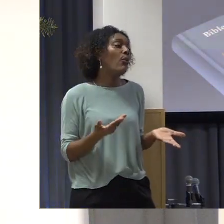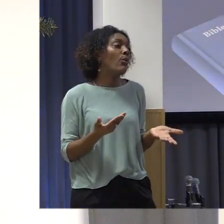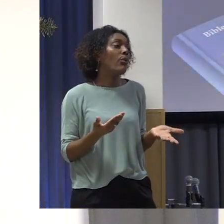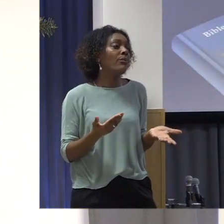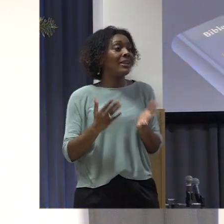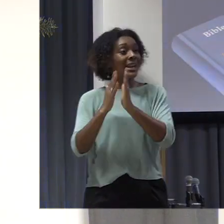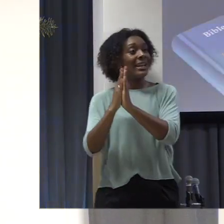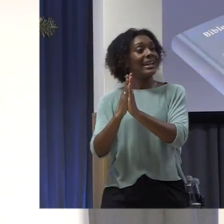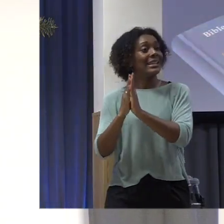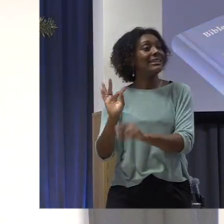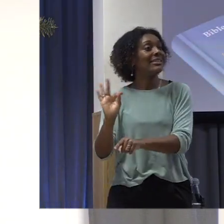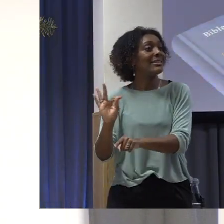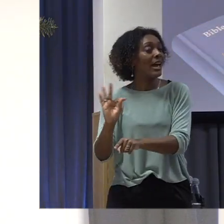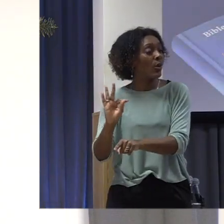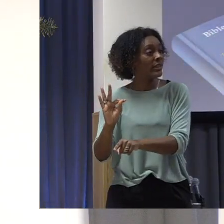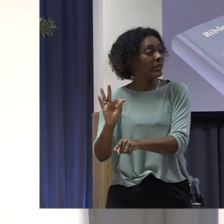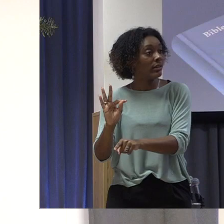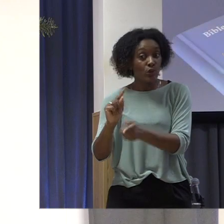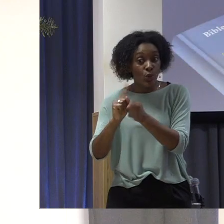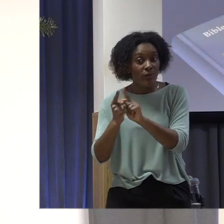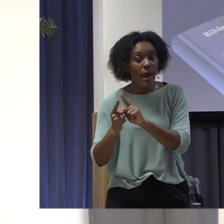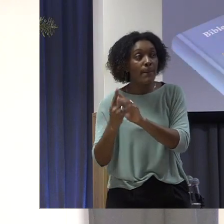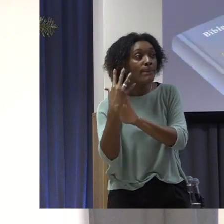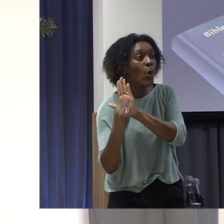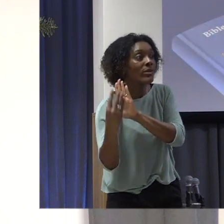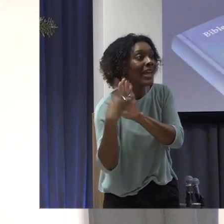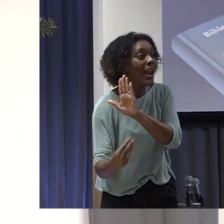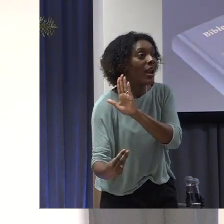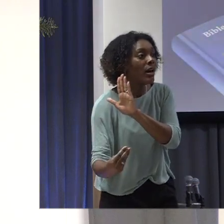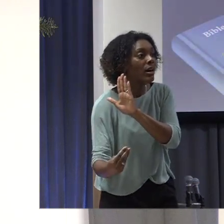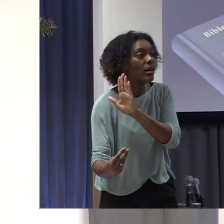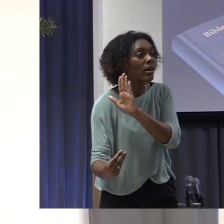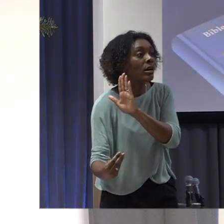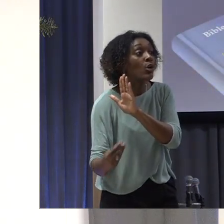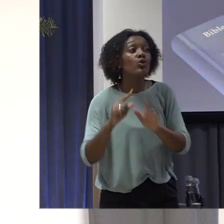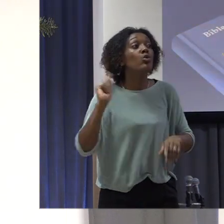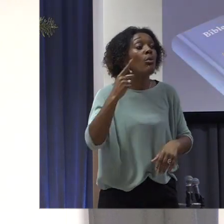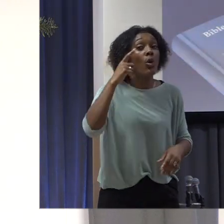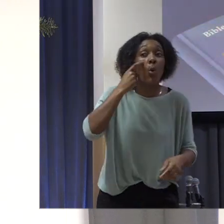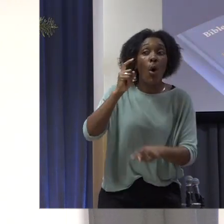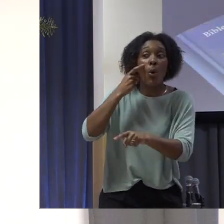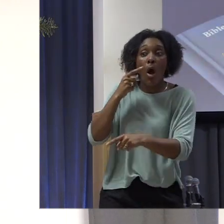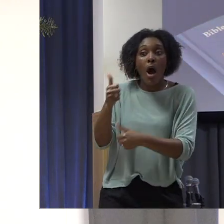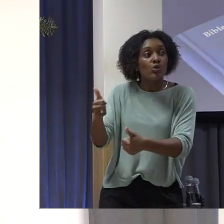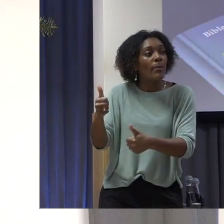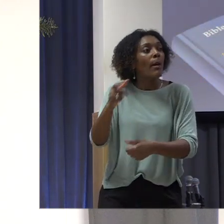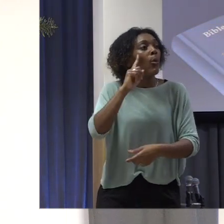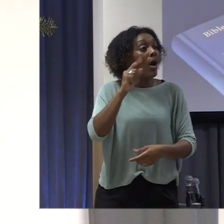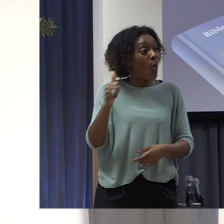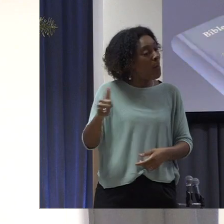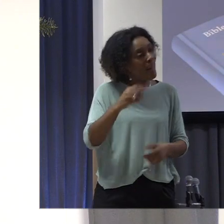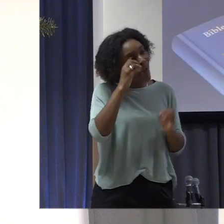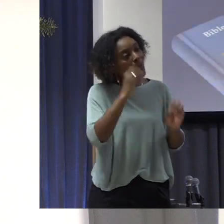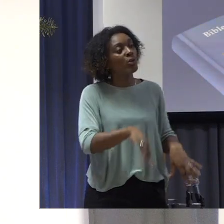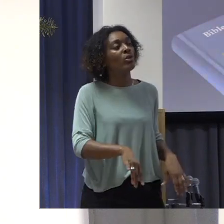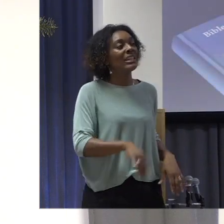Thessaloniciens sont devenus des modèles à un moment donné pour tous, parce qu'ils ont compris cela et qu'ils ont abandonné ce qui les